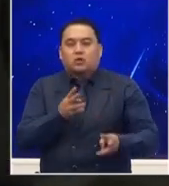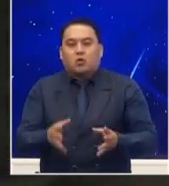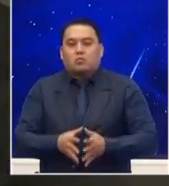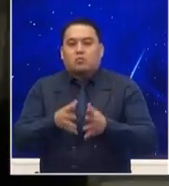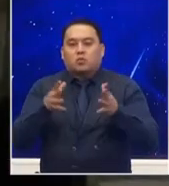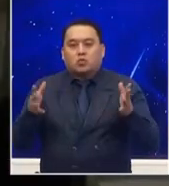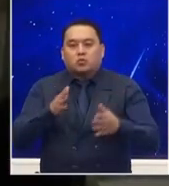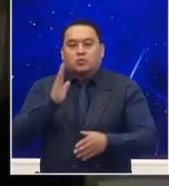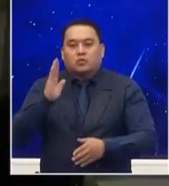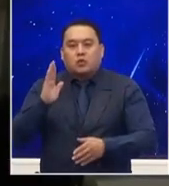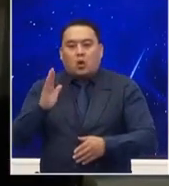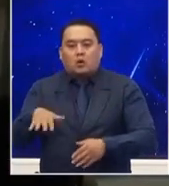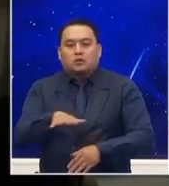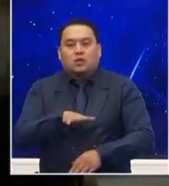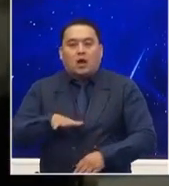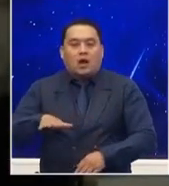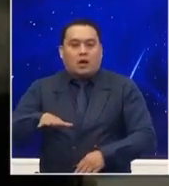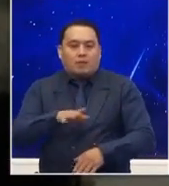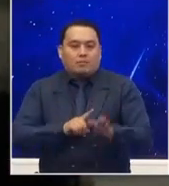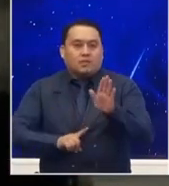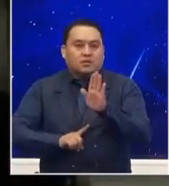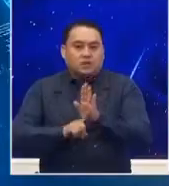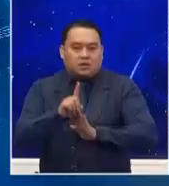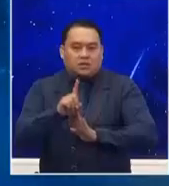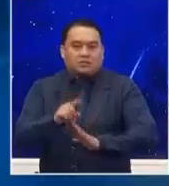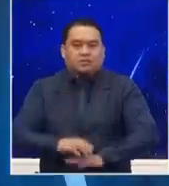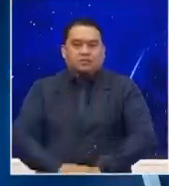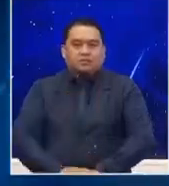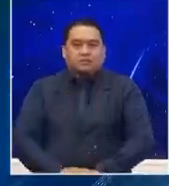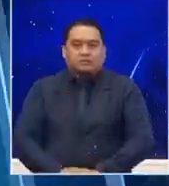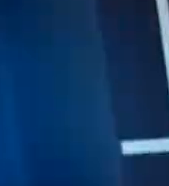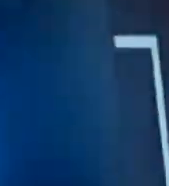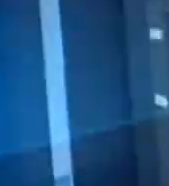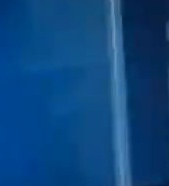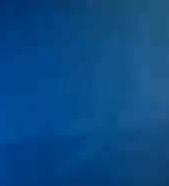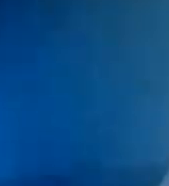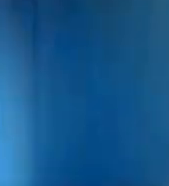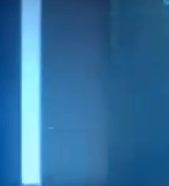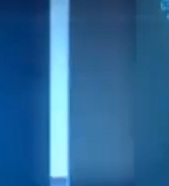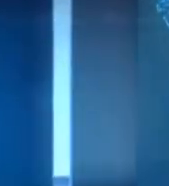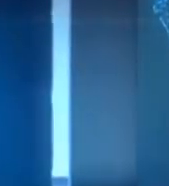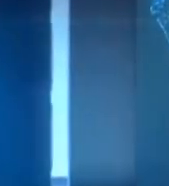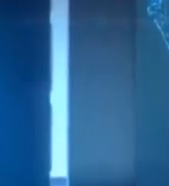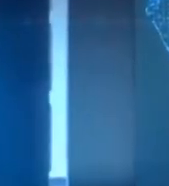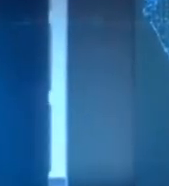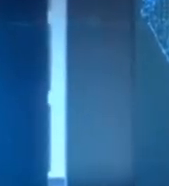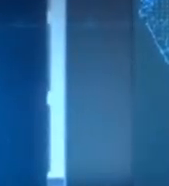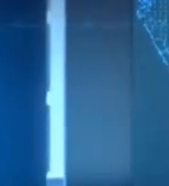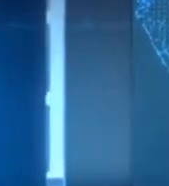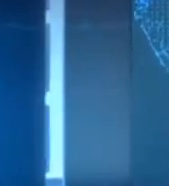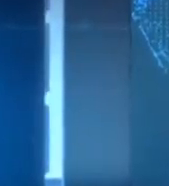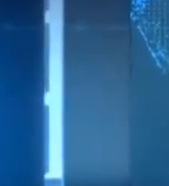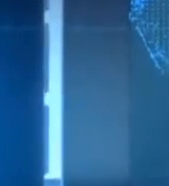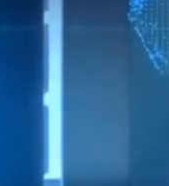дейді. Үлкен өзендер де кішкентай бұлақтардан бастау алады. Медет Жұмабай, Нұржан Мұқанов, Жетісу телеарнасы.